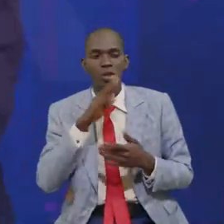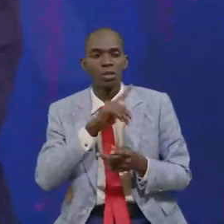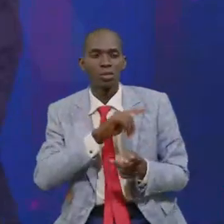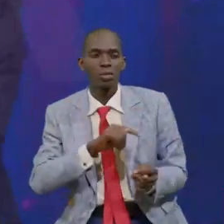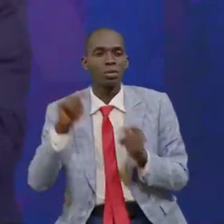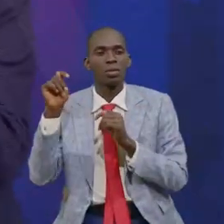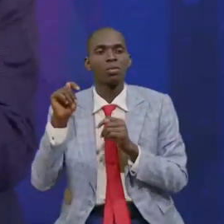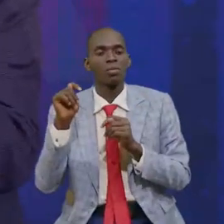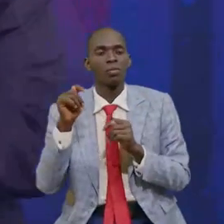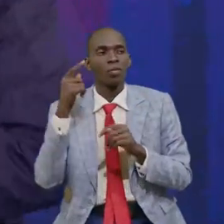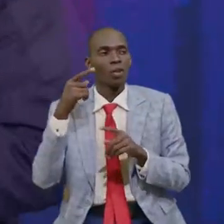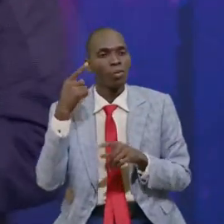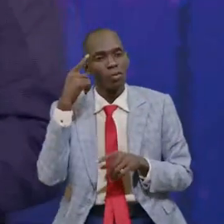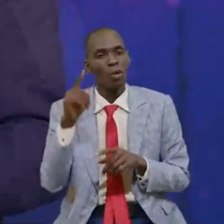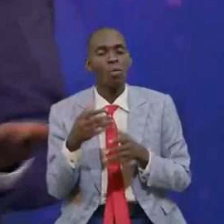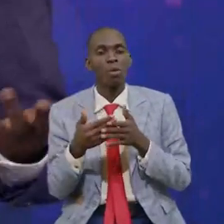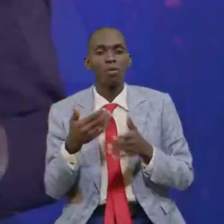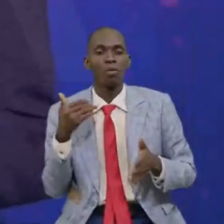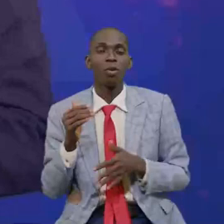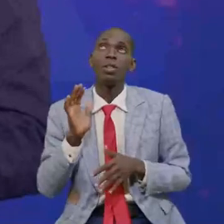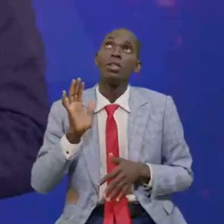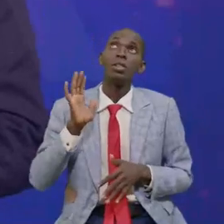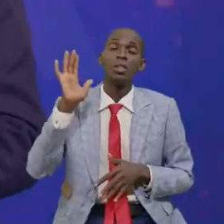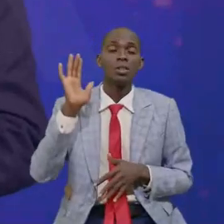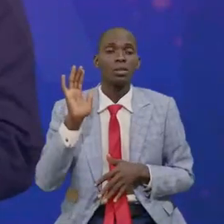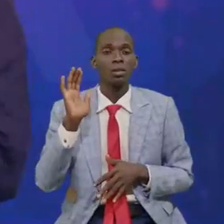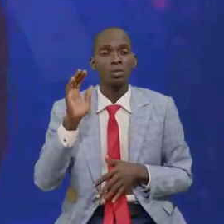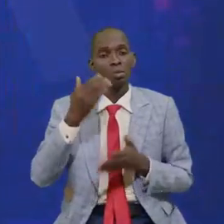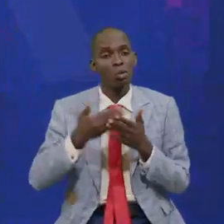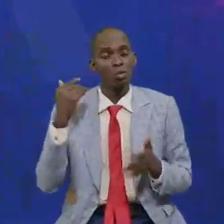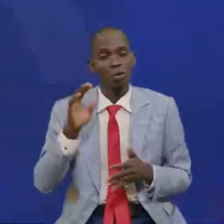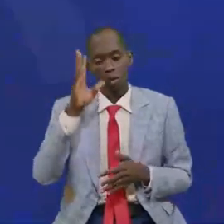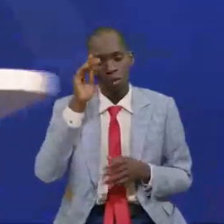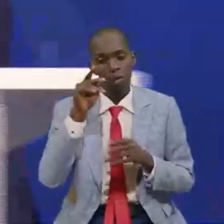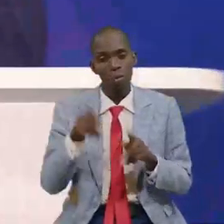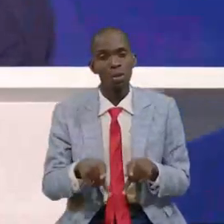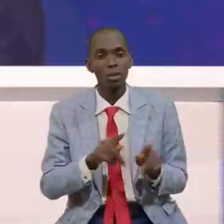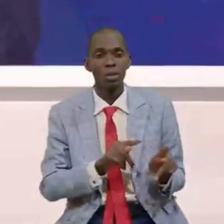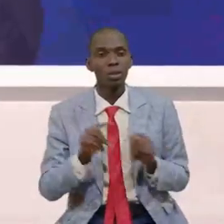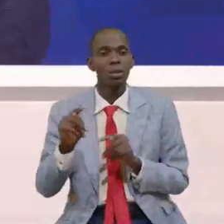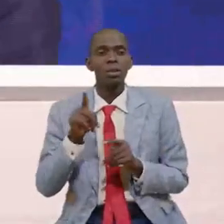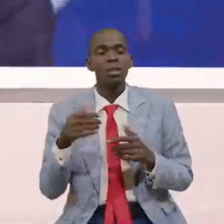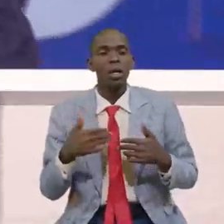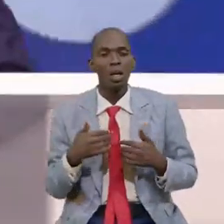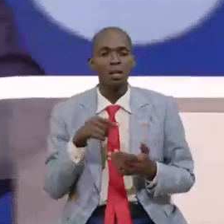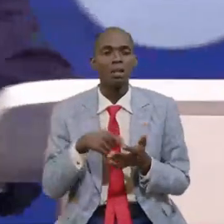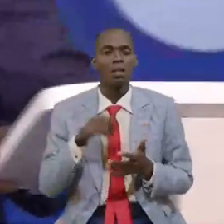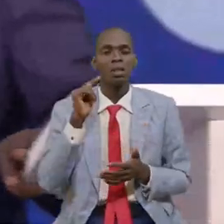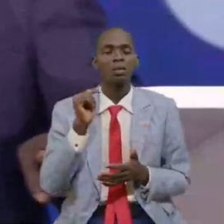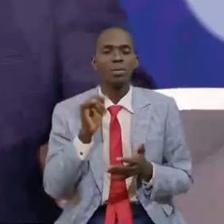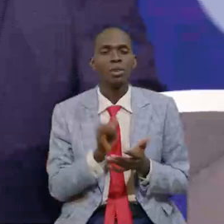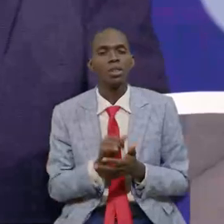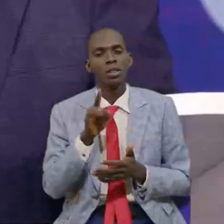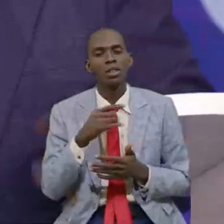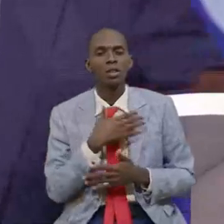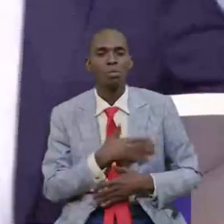Car avant son enlèvement, il avait reçu le témoignage qu'il était agréable à Dieu. C'est la foi